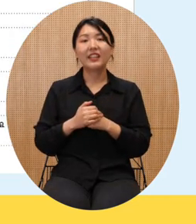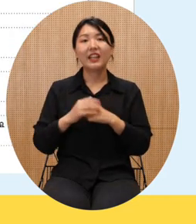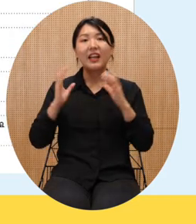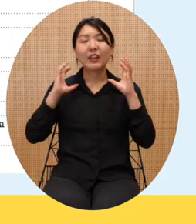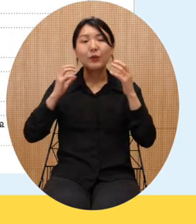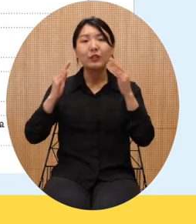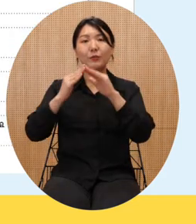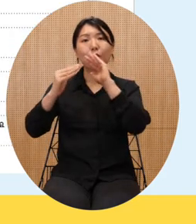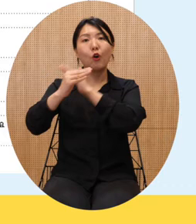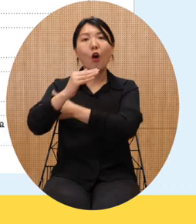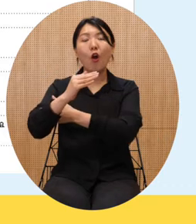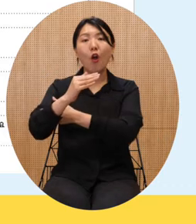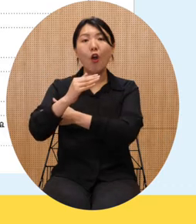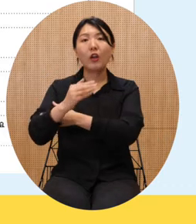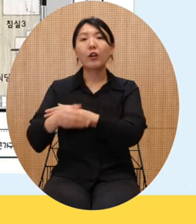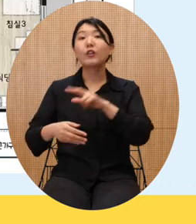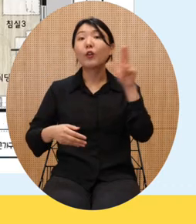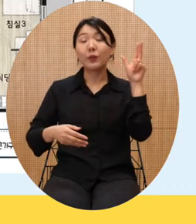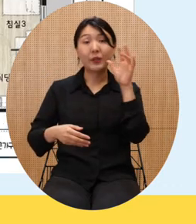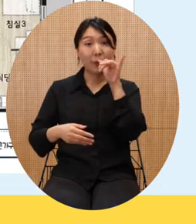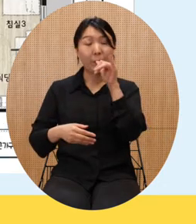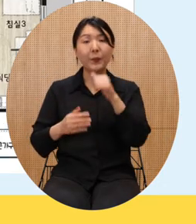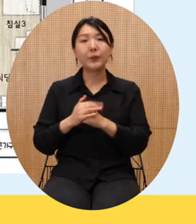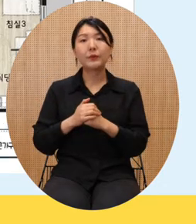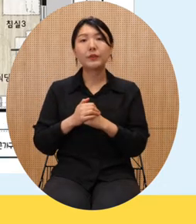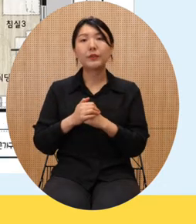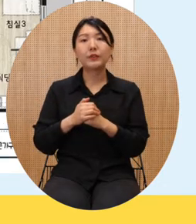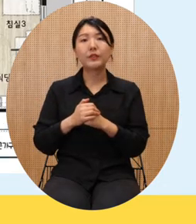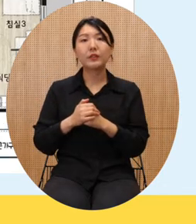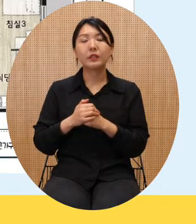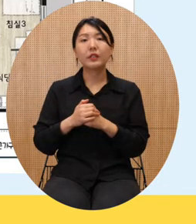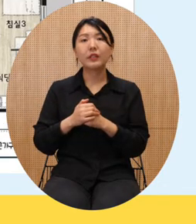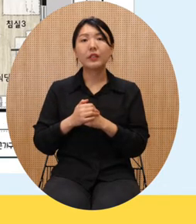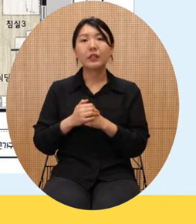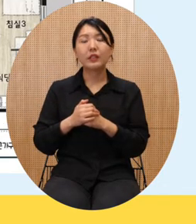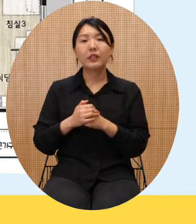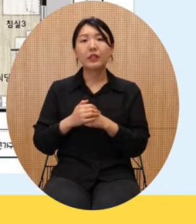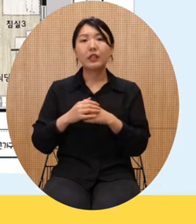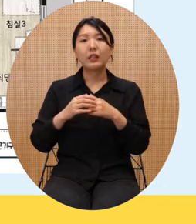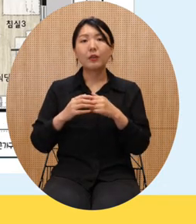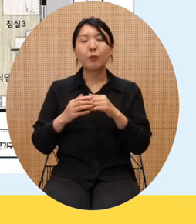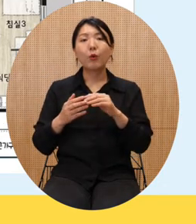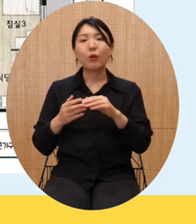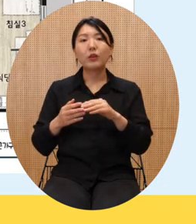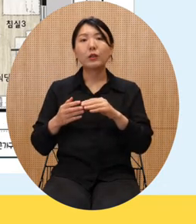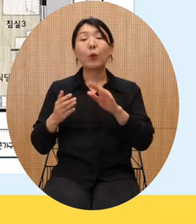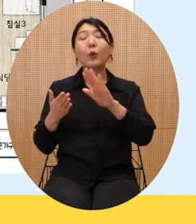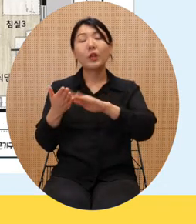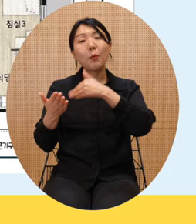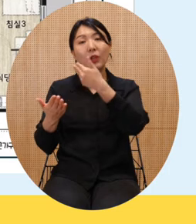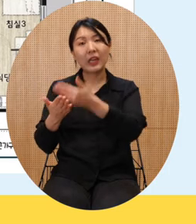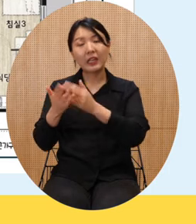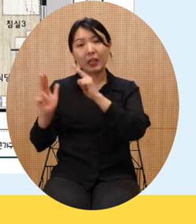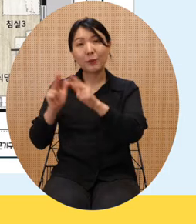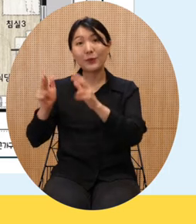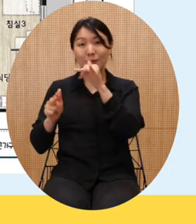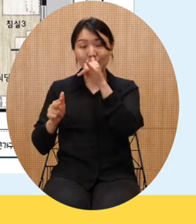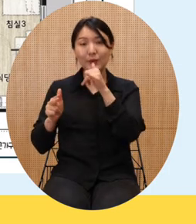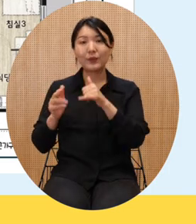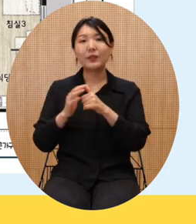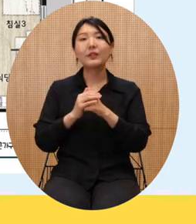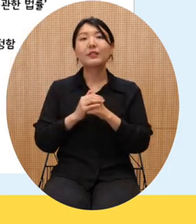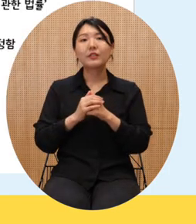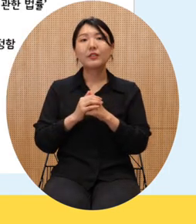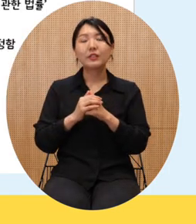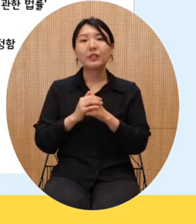이 내용을 말씀하셨고 아동 주거권 보장 선언이 있었고, 그래서 이런 리모델링을 통해서